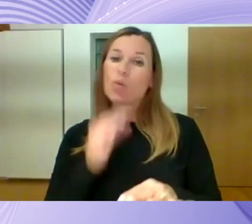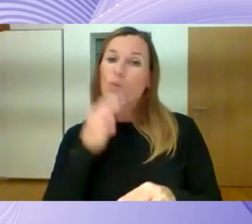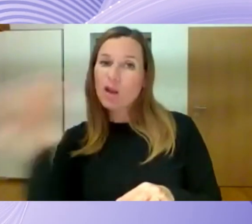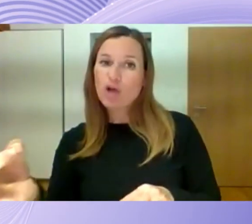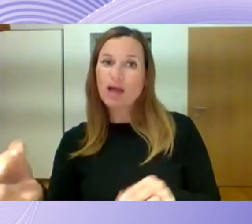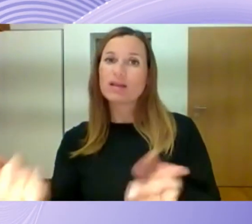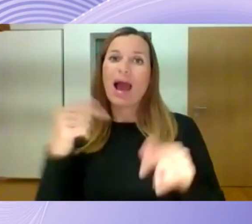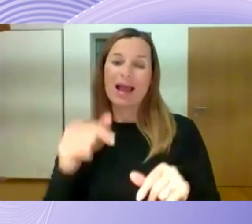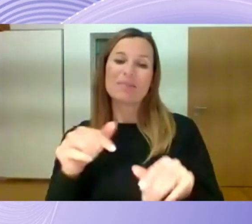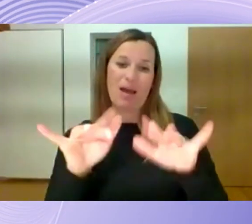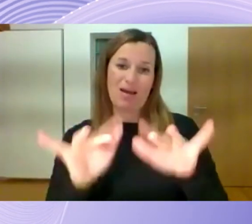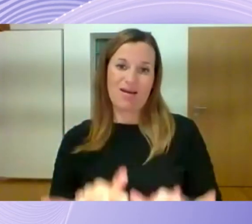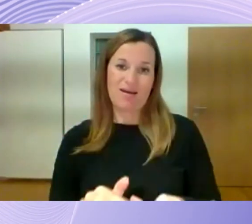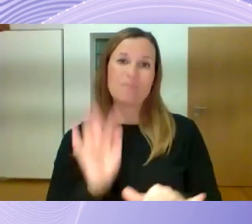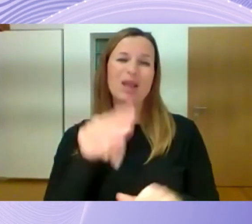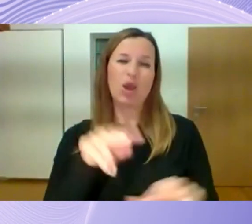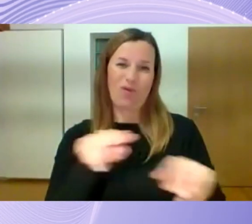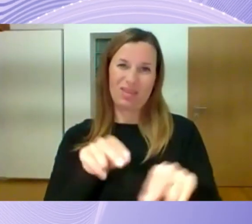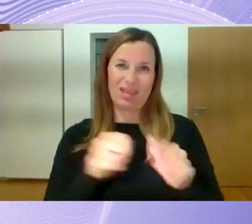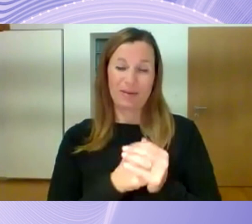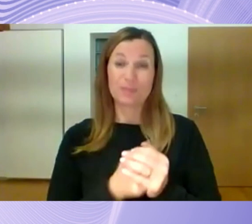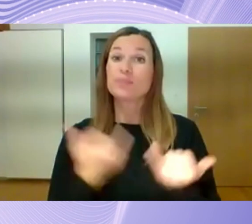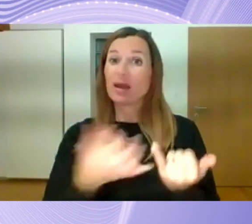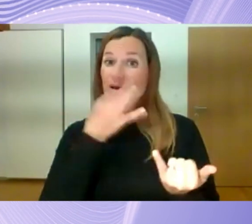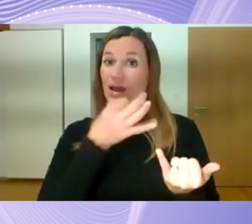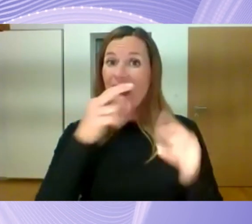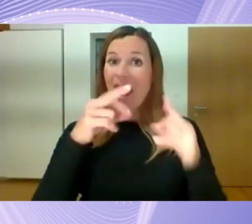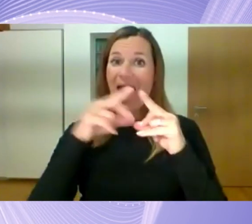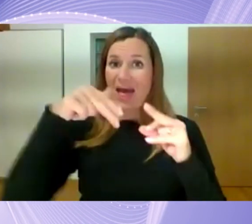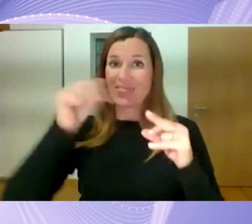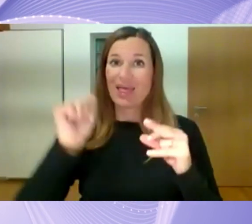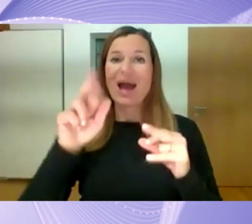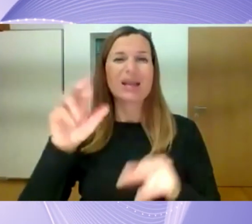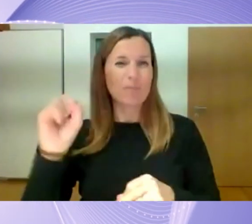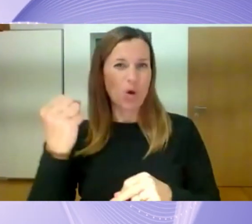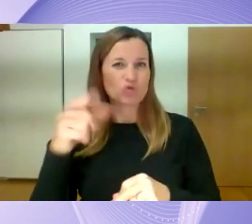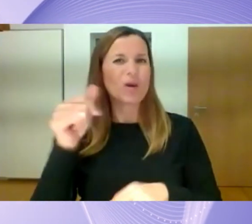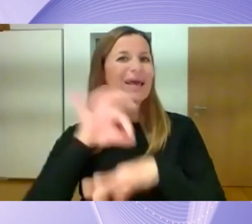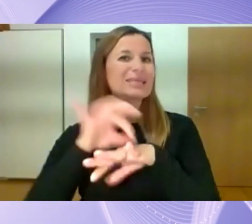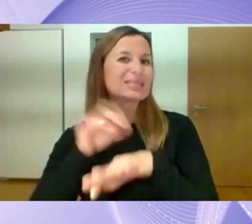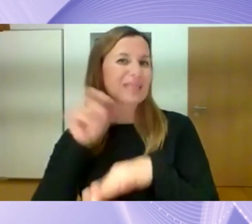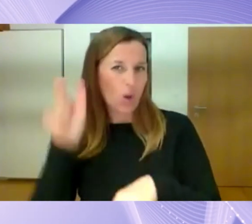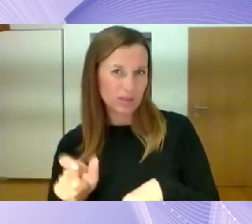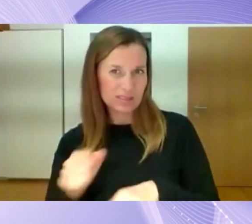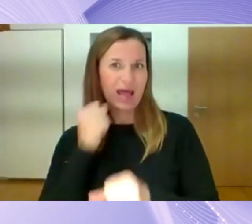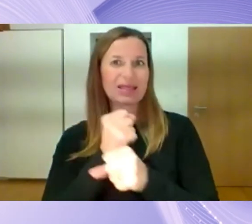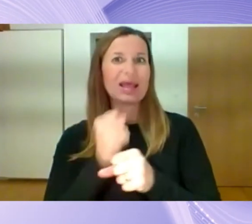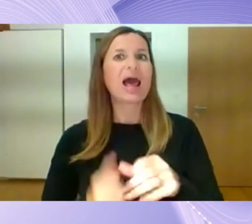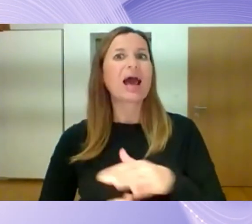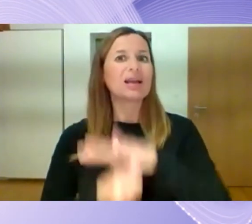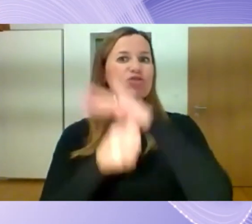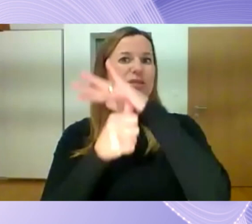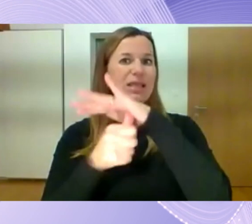Na tokratnem posvetu je z nami Ana Ramovš, zdravnica, ki dela v Univerzitetnem kliničnem centru